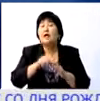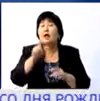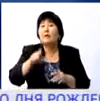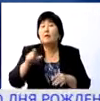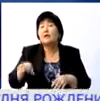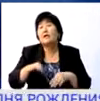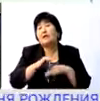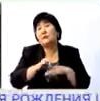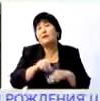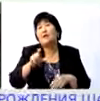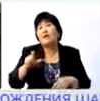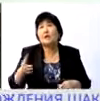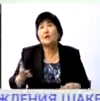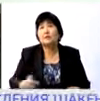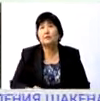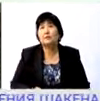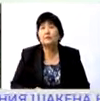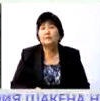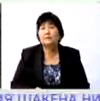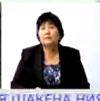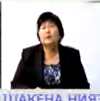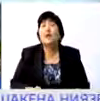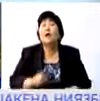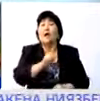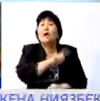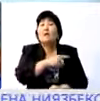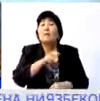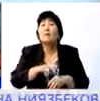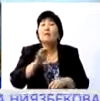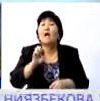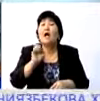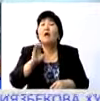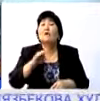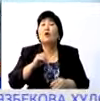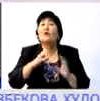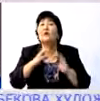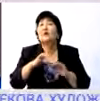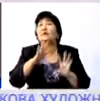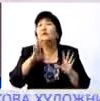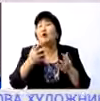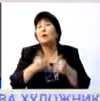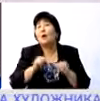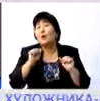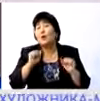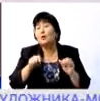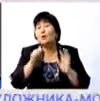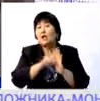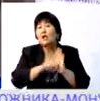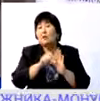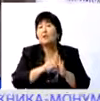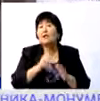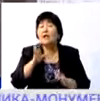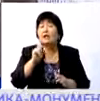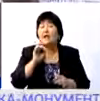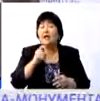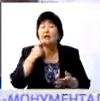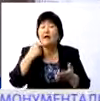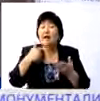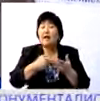провожающих медики пришли на автовокзал со всем своим оборудованием можно было провериться на сахар в крови холестерина